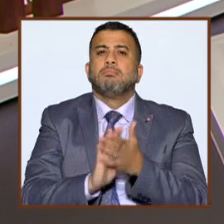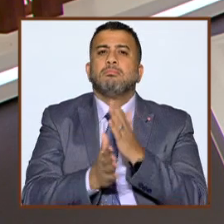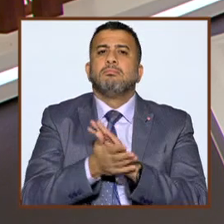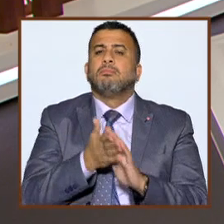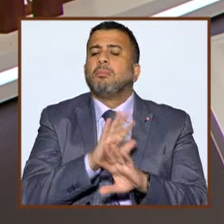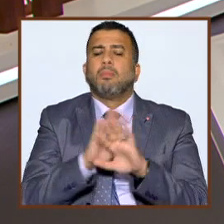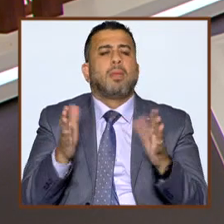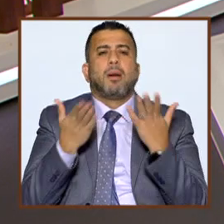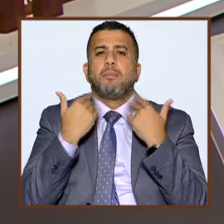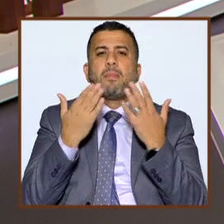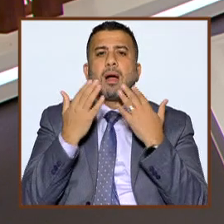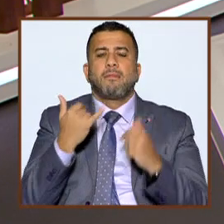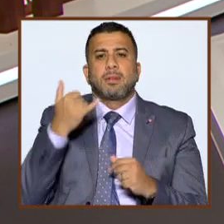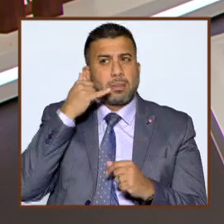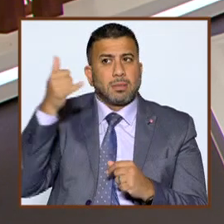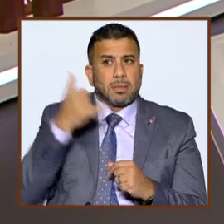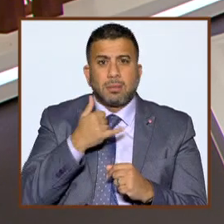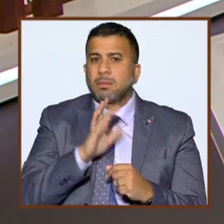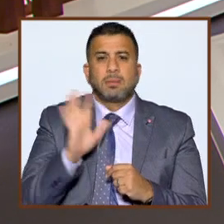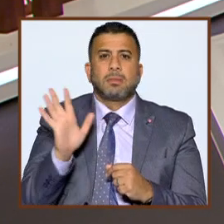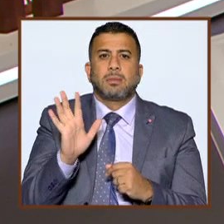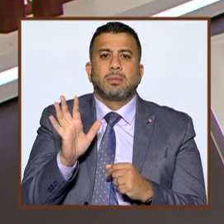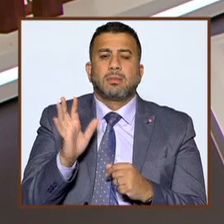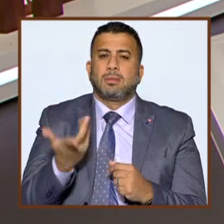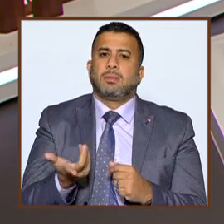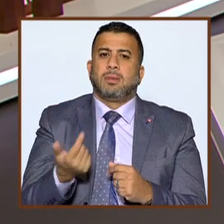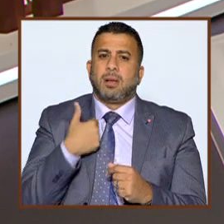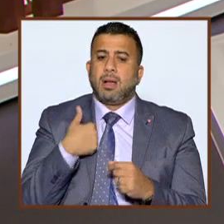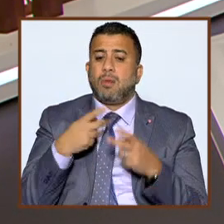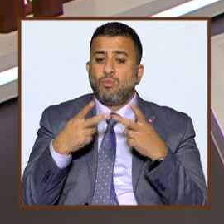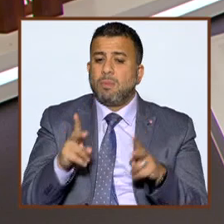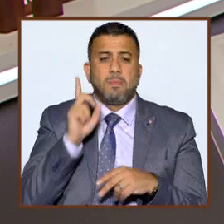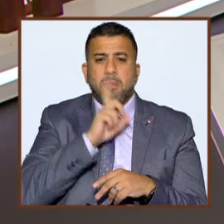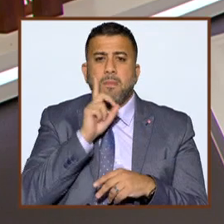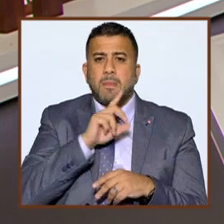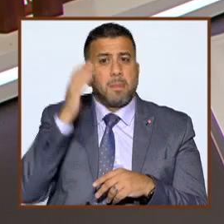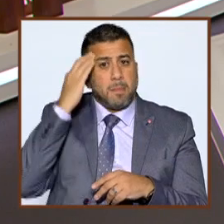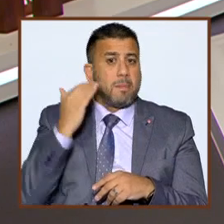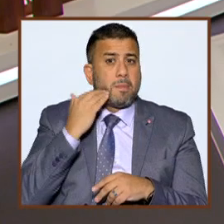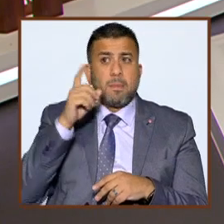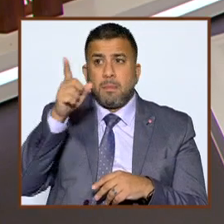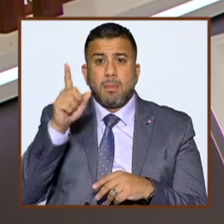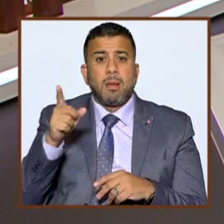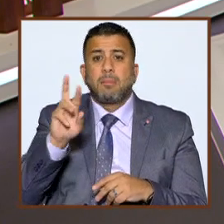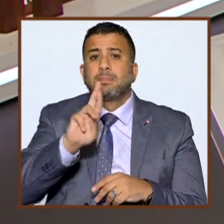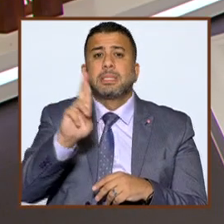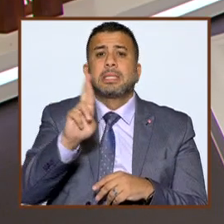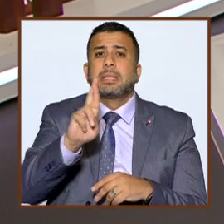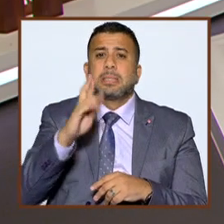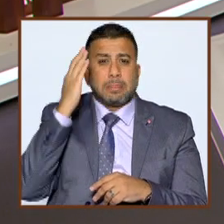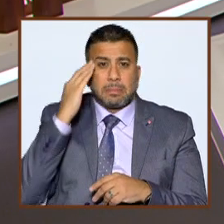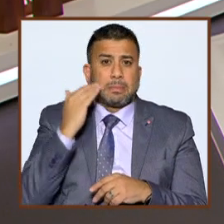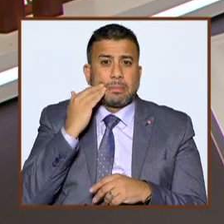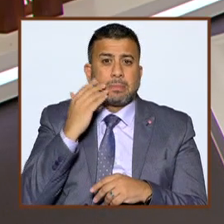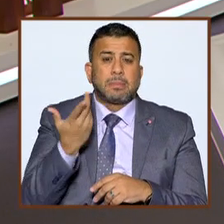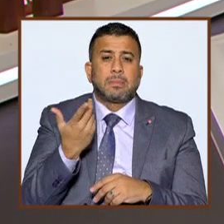بيصدني، وما عنده أي تفاهم إلا نوافق عليها، ونحن ما رح نوافق عليها لأنه المشركة شو رح تربي أولاد، شو رح يكون حالها حاله معاها.